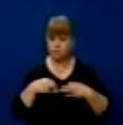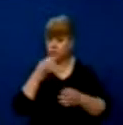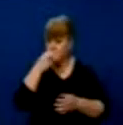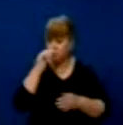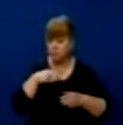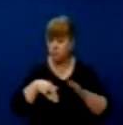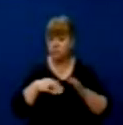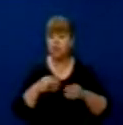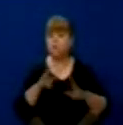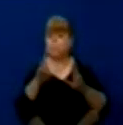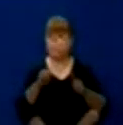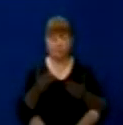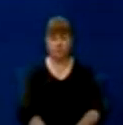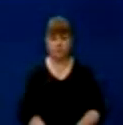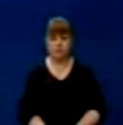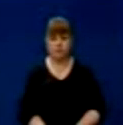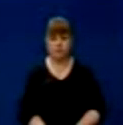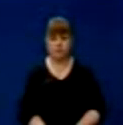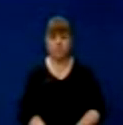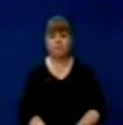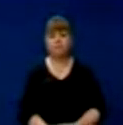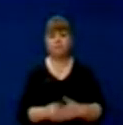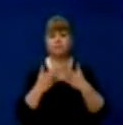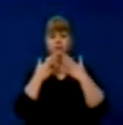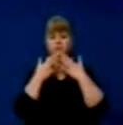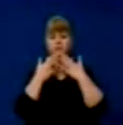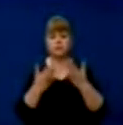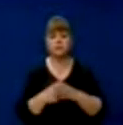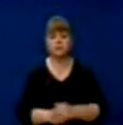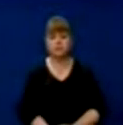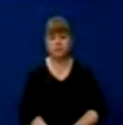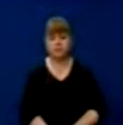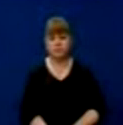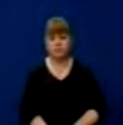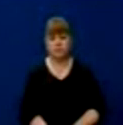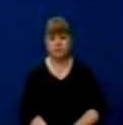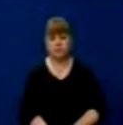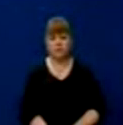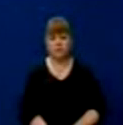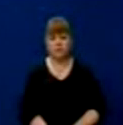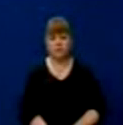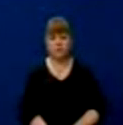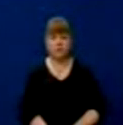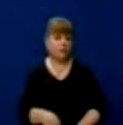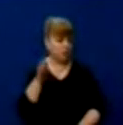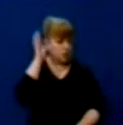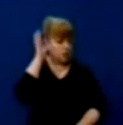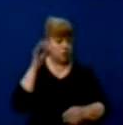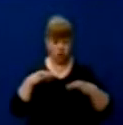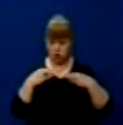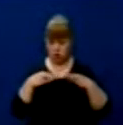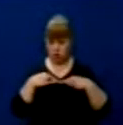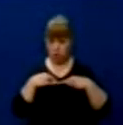nëse po, ku? Faleminderit për pyetjen, zotëri deputet. Po, Ministria e Shëndetësisë ka